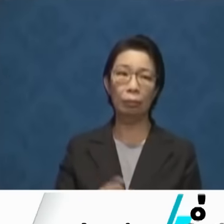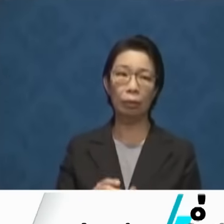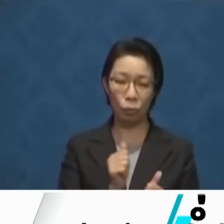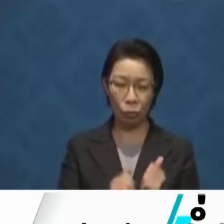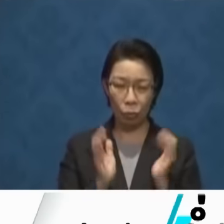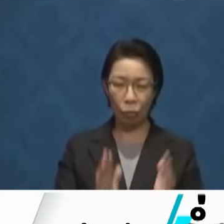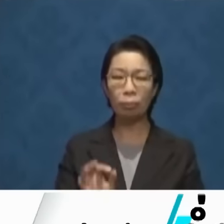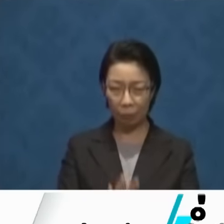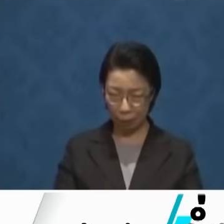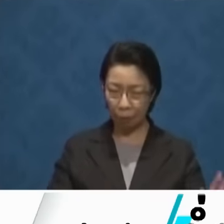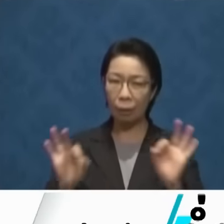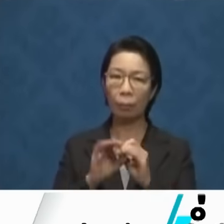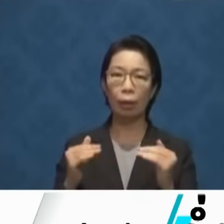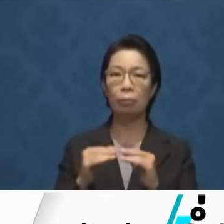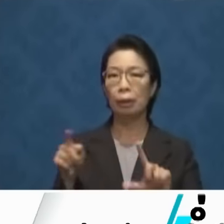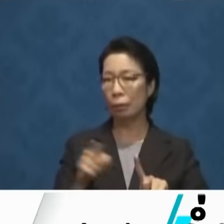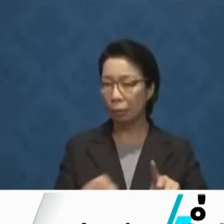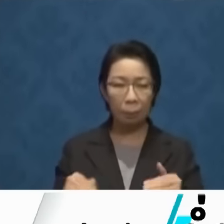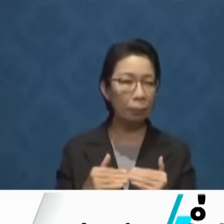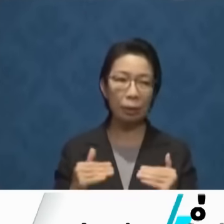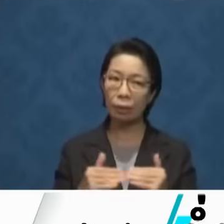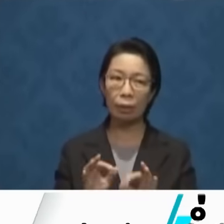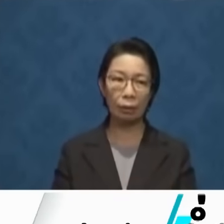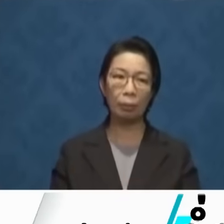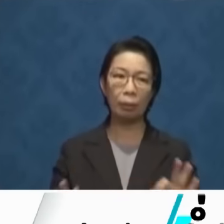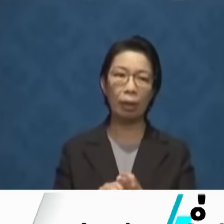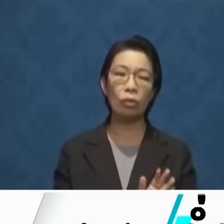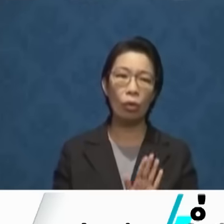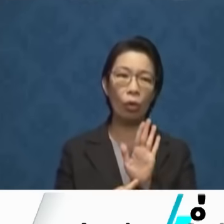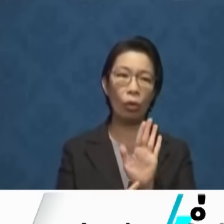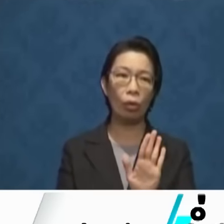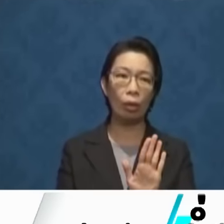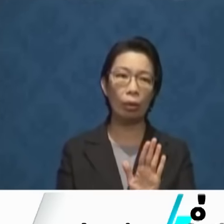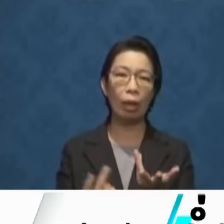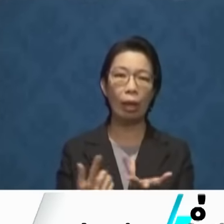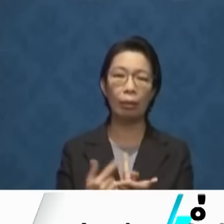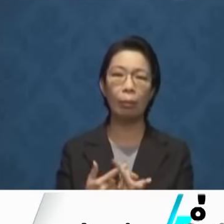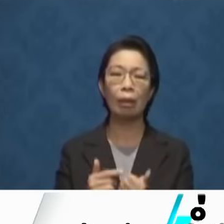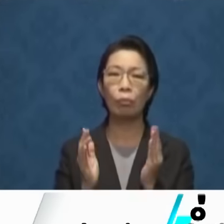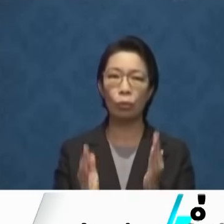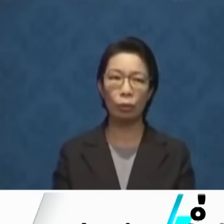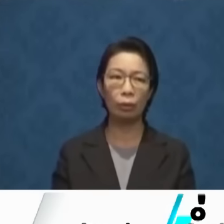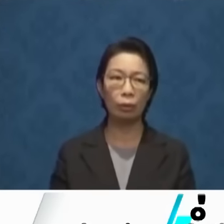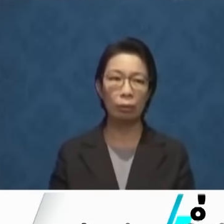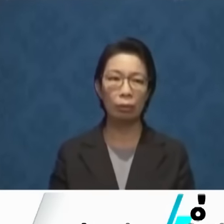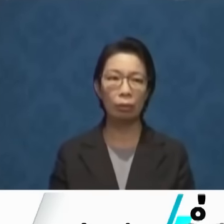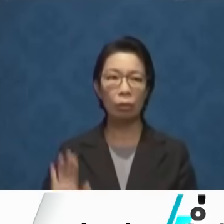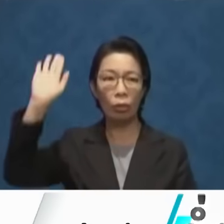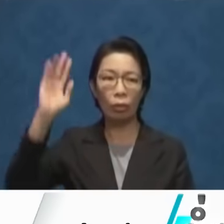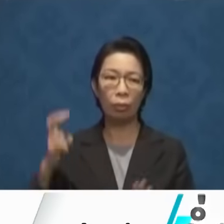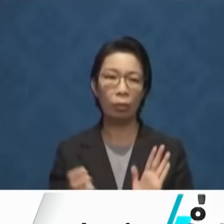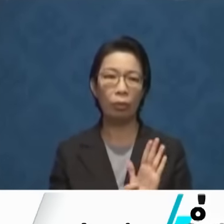ำคัญเช่นเดียวกับพรรคก้าวไกลของเราผมขอเสนอยติให้มีการนับองค์ประชุมครับท่านประธานครับขอผู้รับรองครับ ท่านประธาน